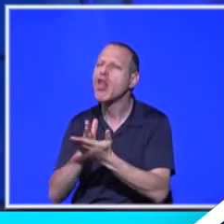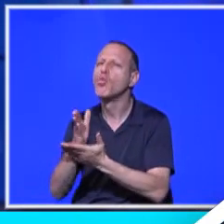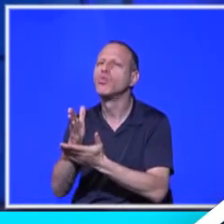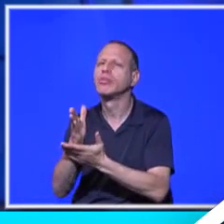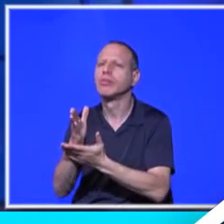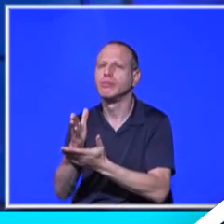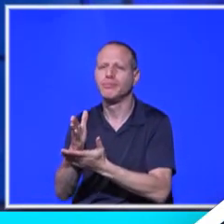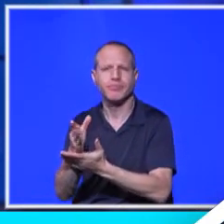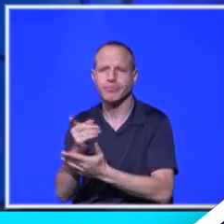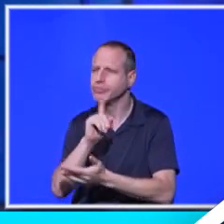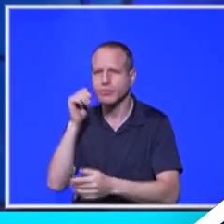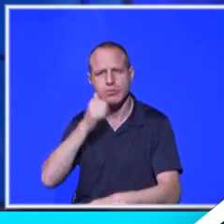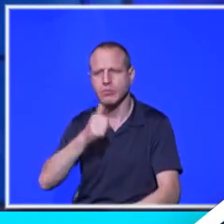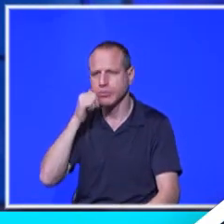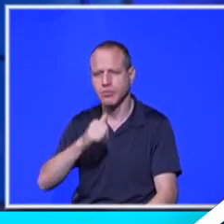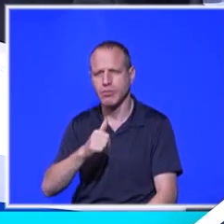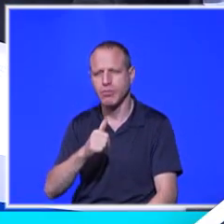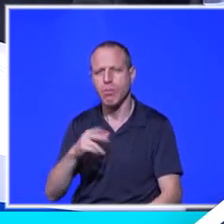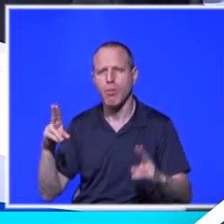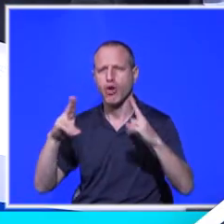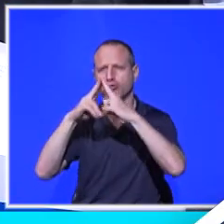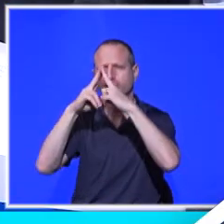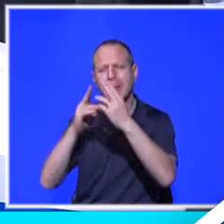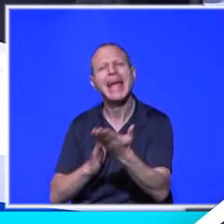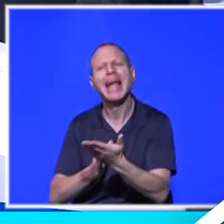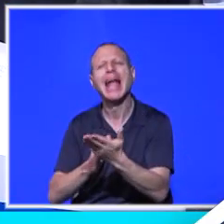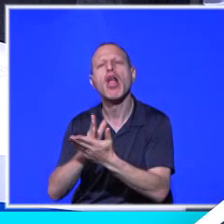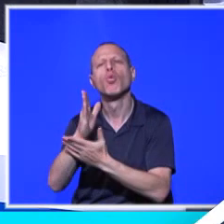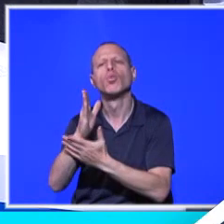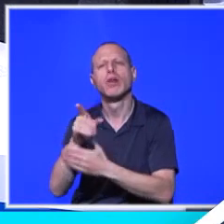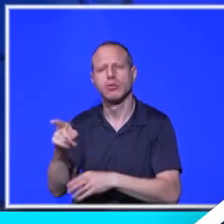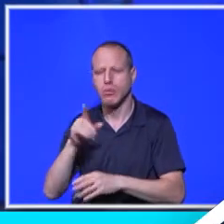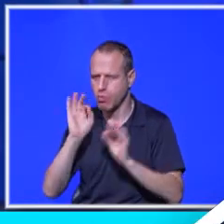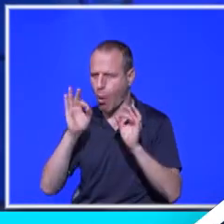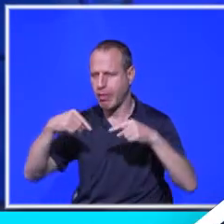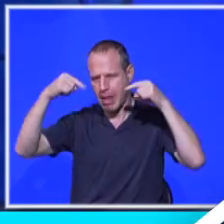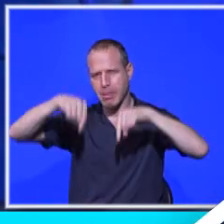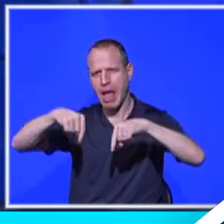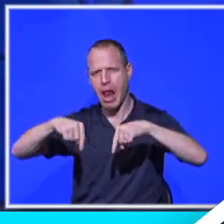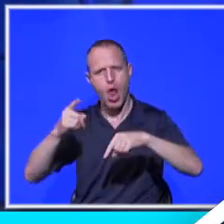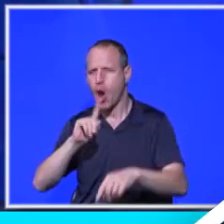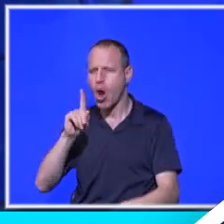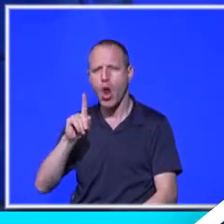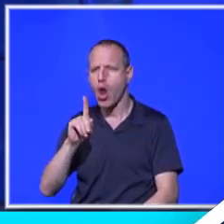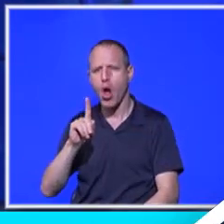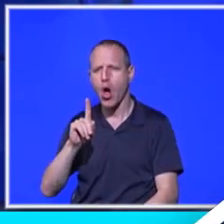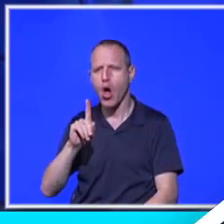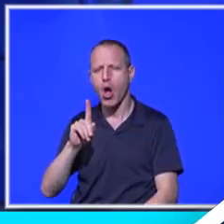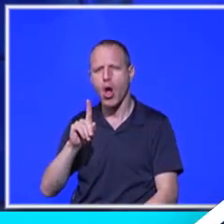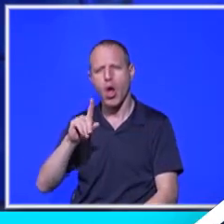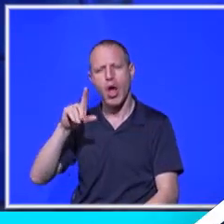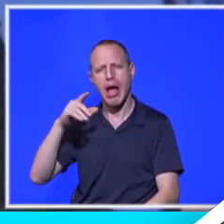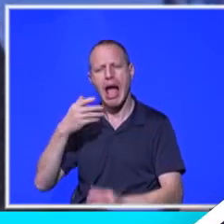זה לא כל יום פוגשים את הכנות הזאת, אני חושב שבמיוחד בימים אלה. לא כל להיות אנושיות